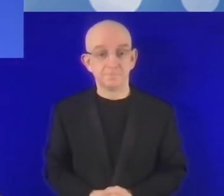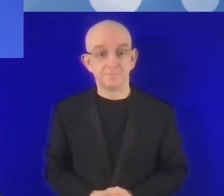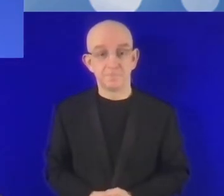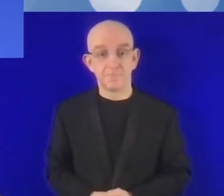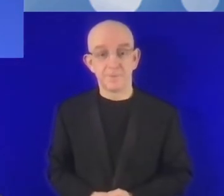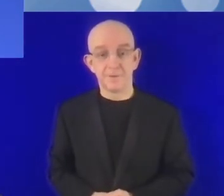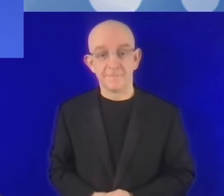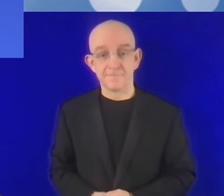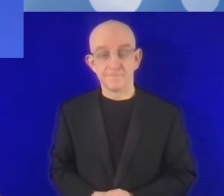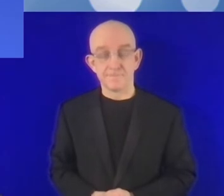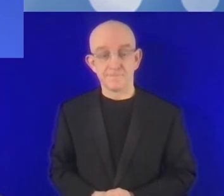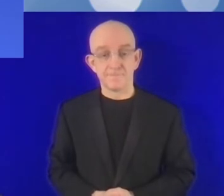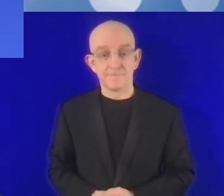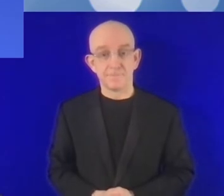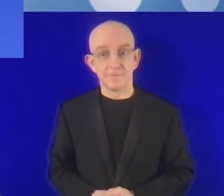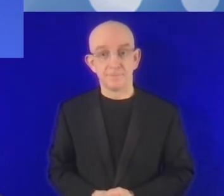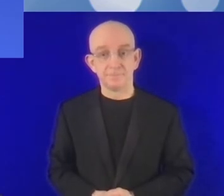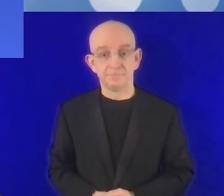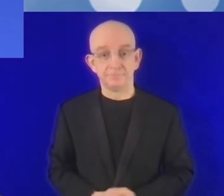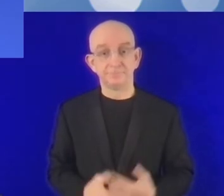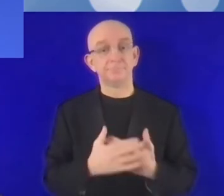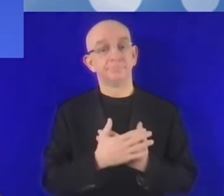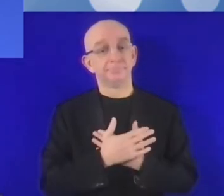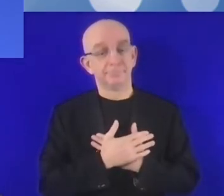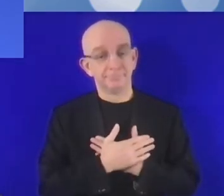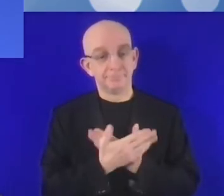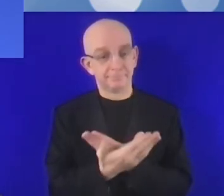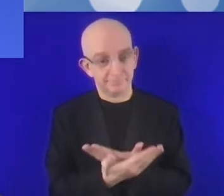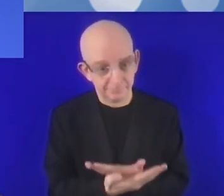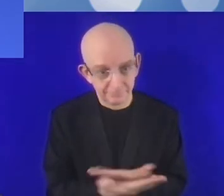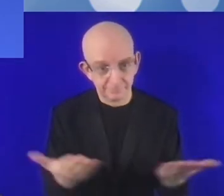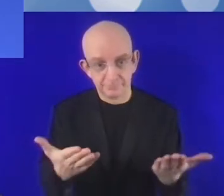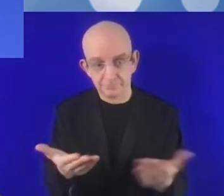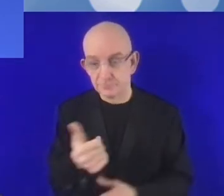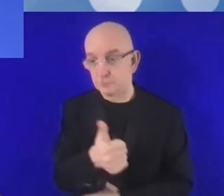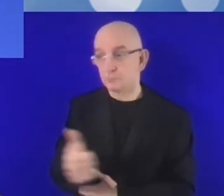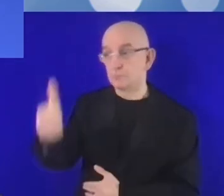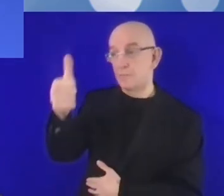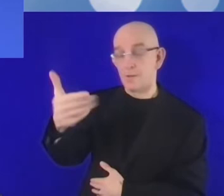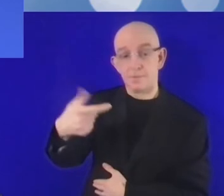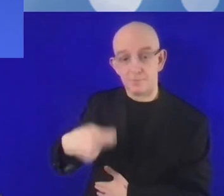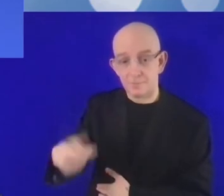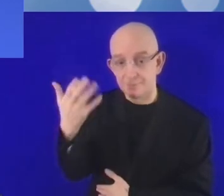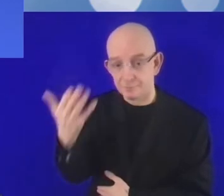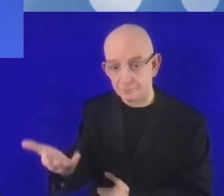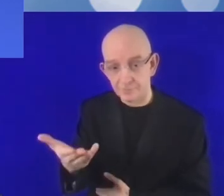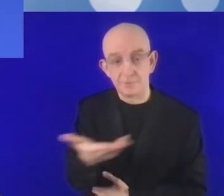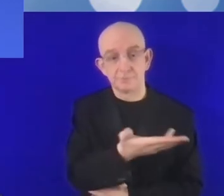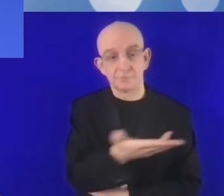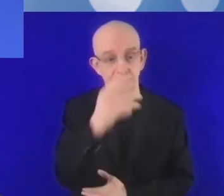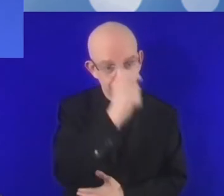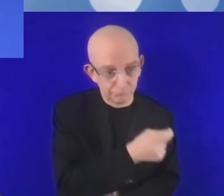Monsieur le Premier ministre, chers amis, chers collègues, c'est un grand plaisir pour moi de vous recevoir ici en personne, ici à